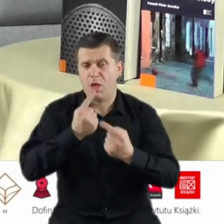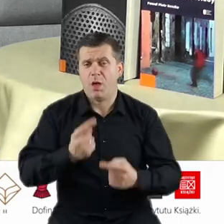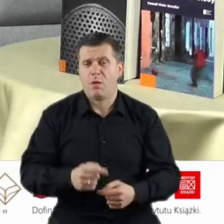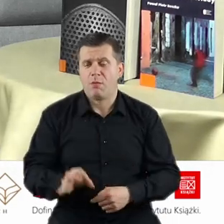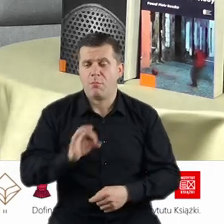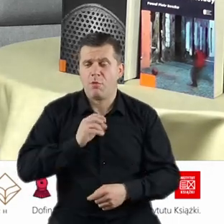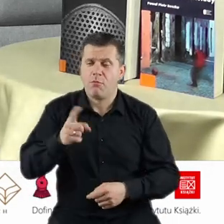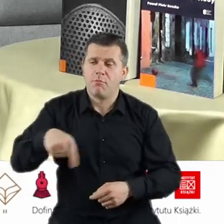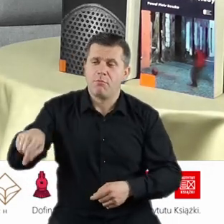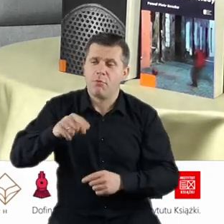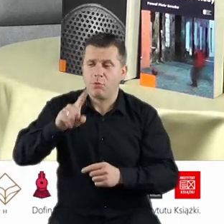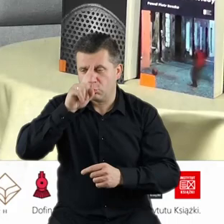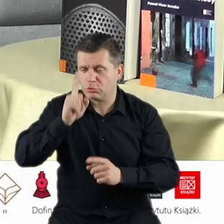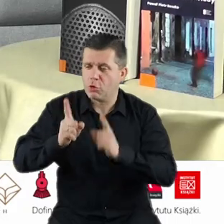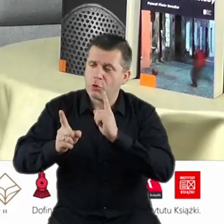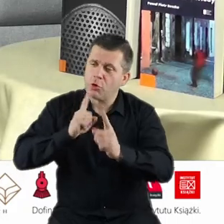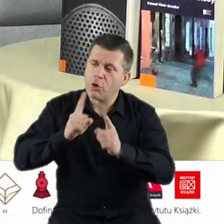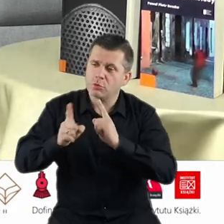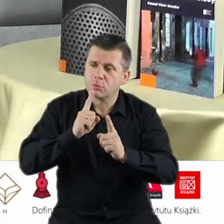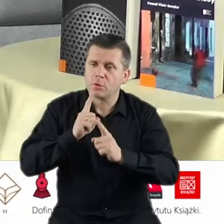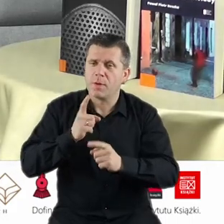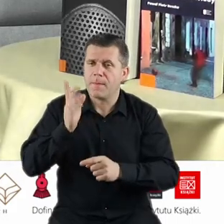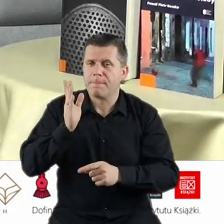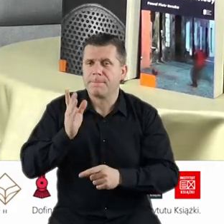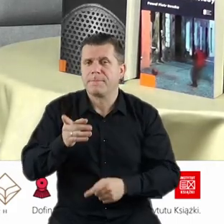zakładałem, że moi rozmówcy